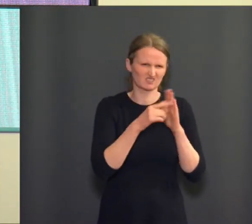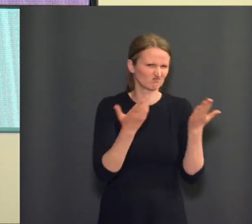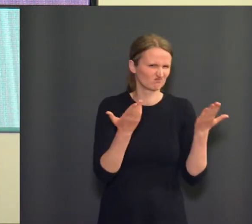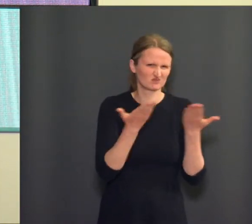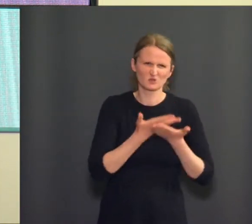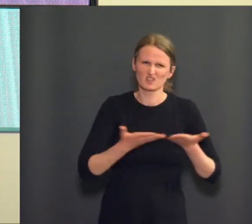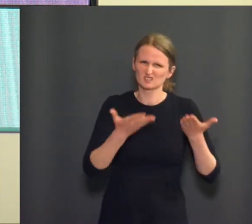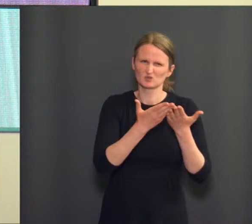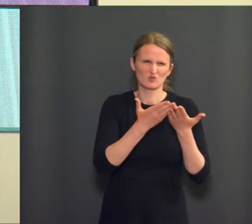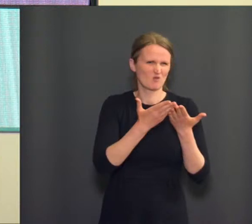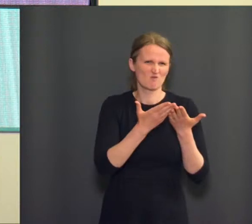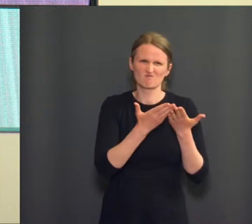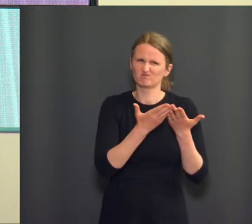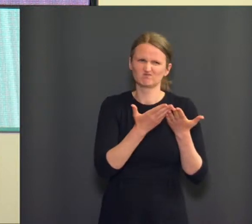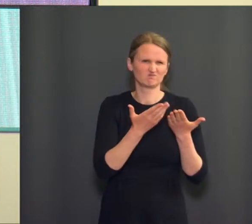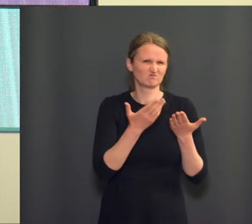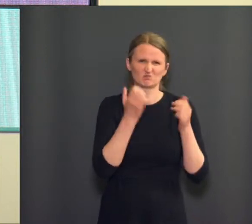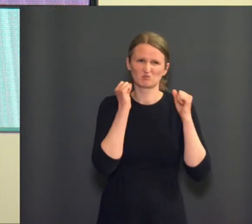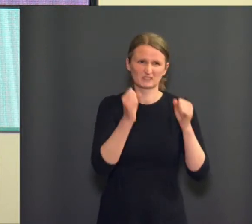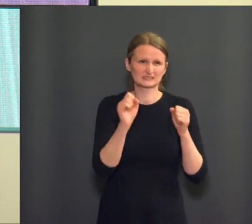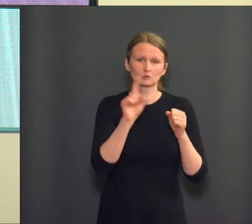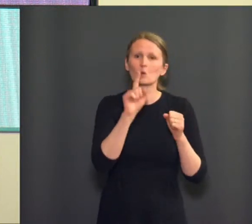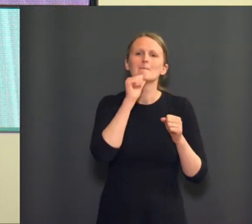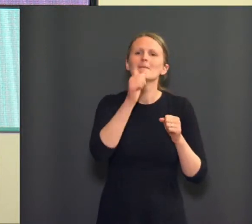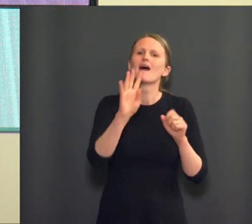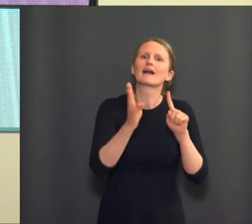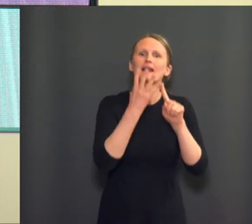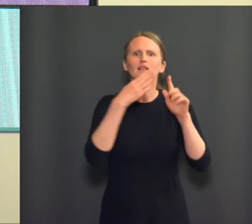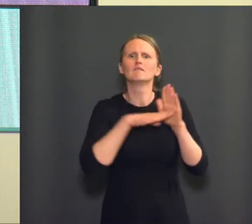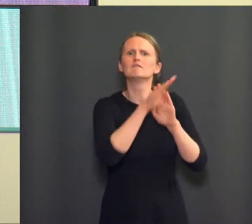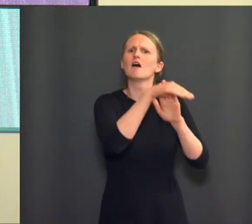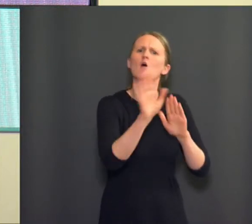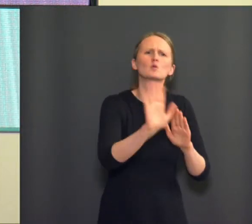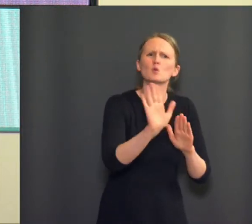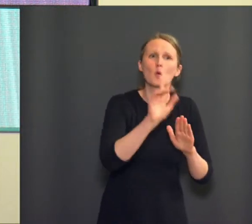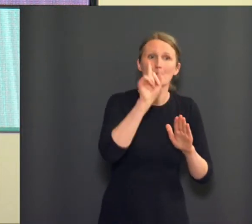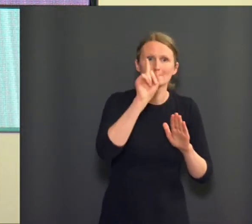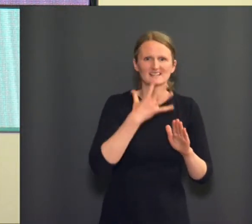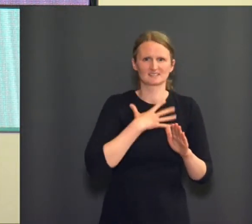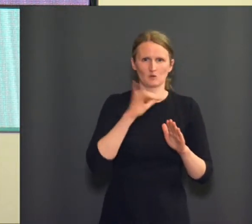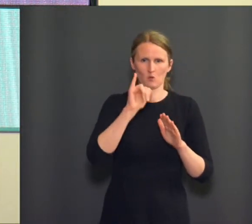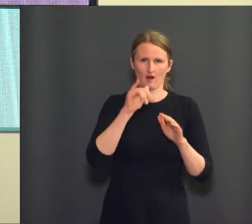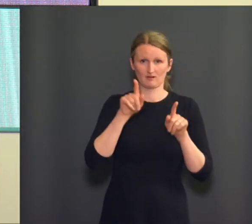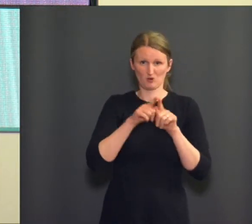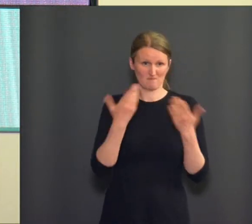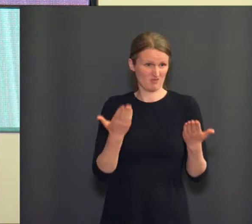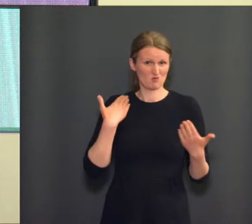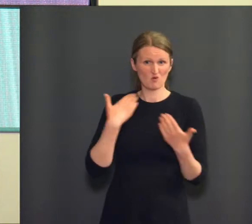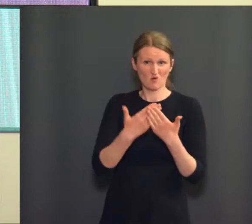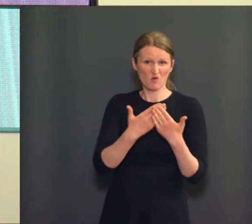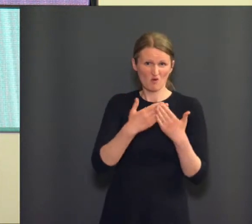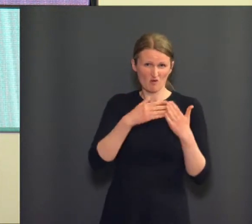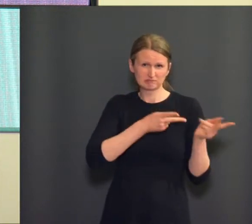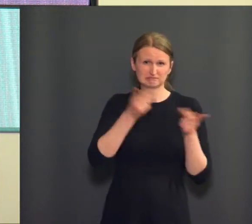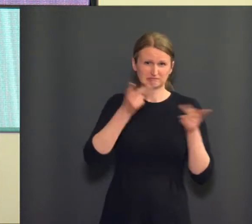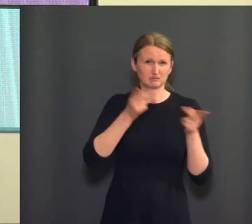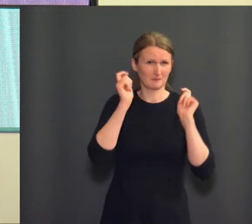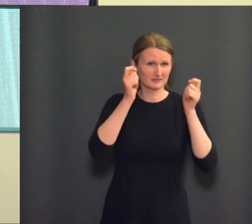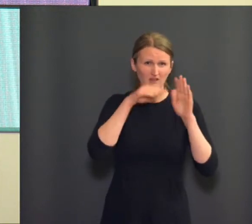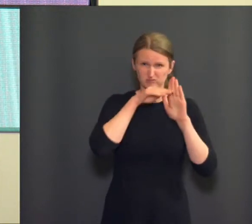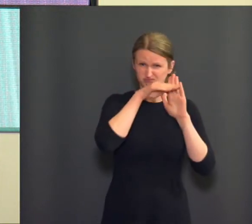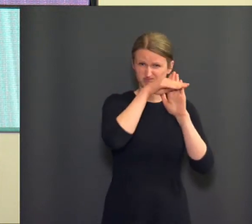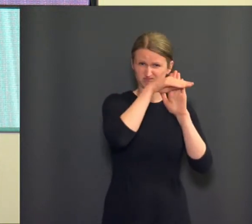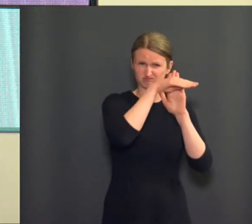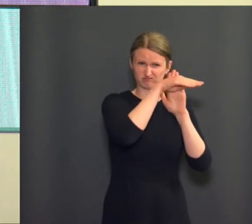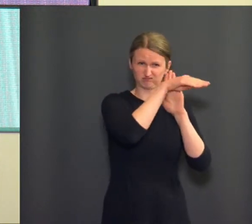non, mais qui va vers un plateau élevé, un plateau éventuellement plus élevé que celui que nous avions connu, et avec, comme on l'a déjà dit, un